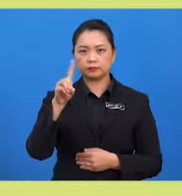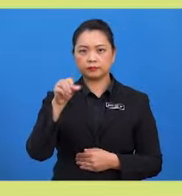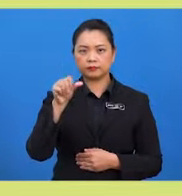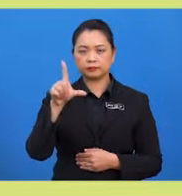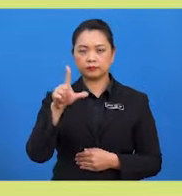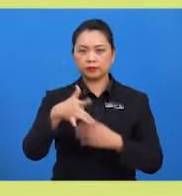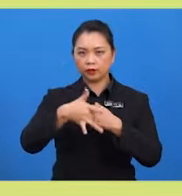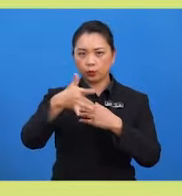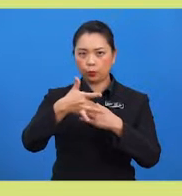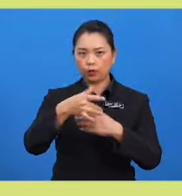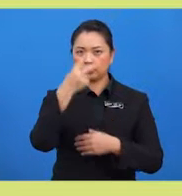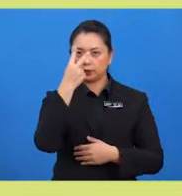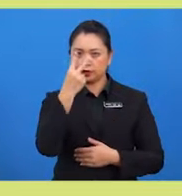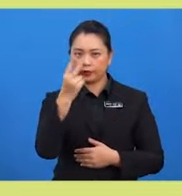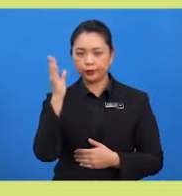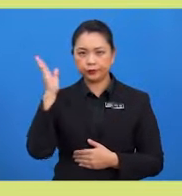RM62,400 tambah